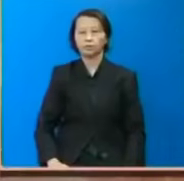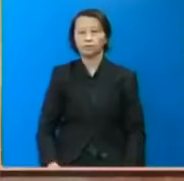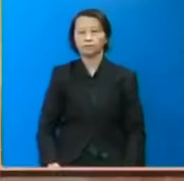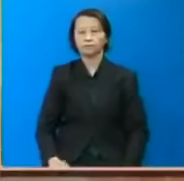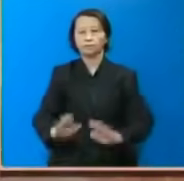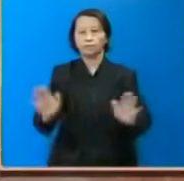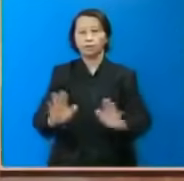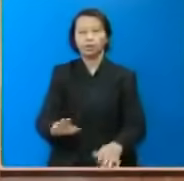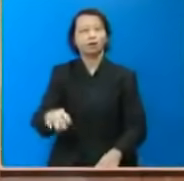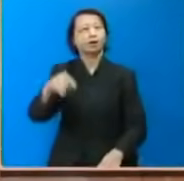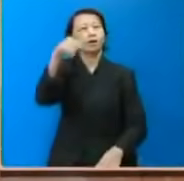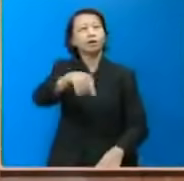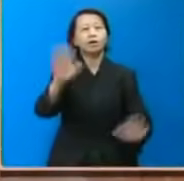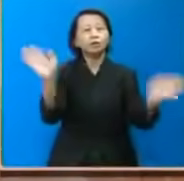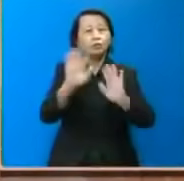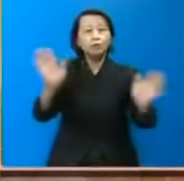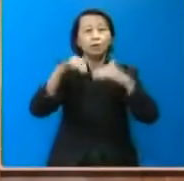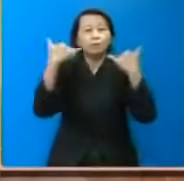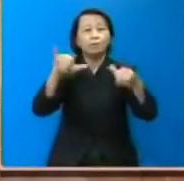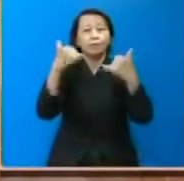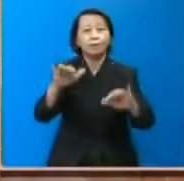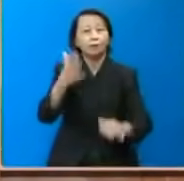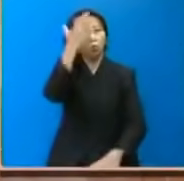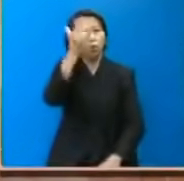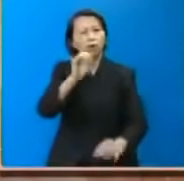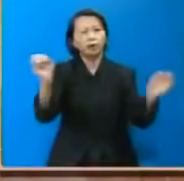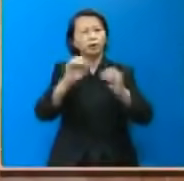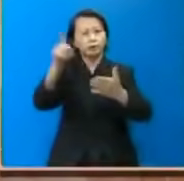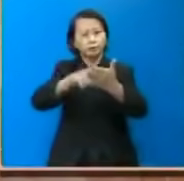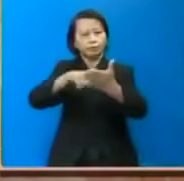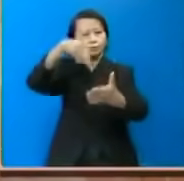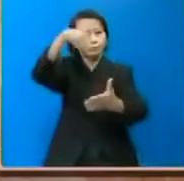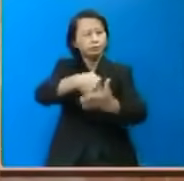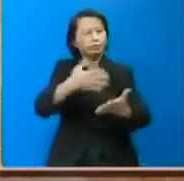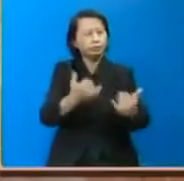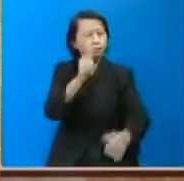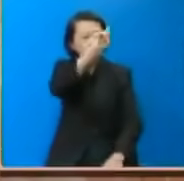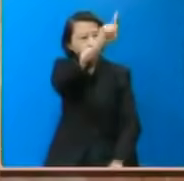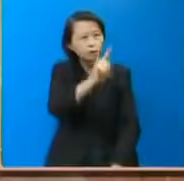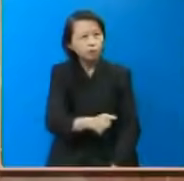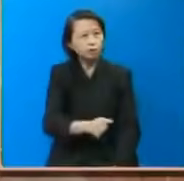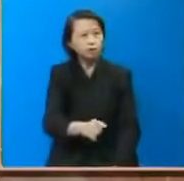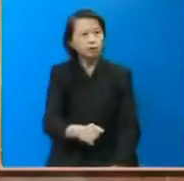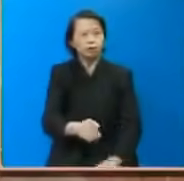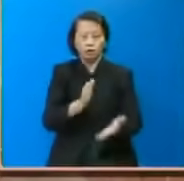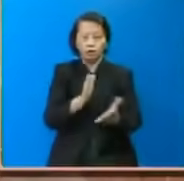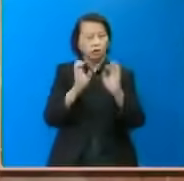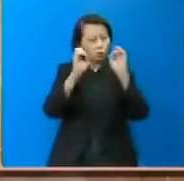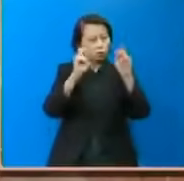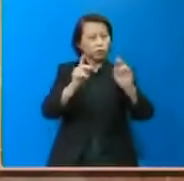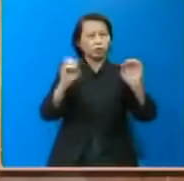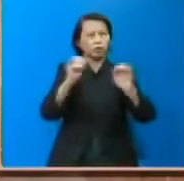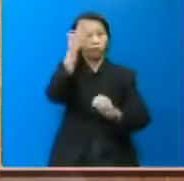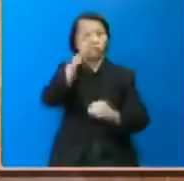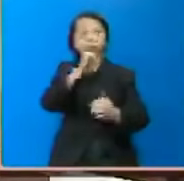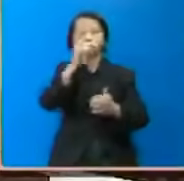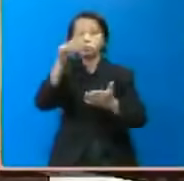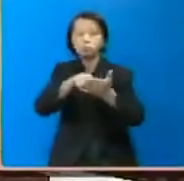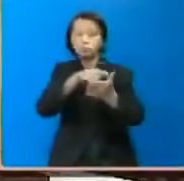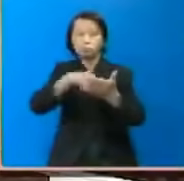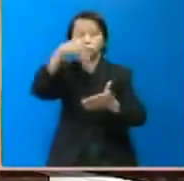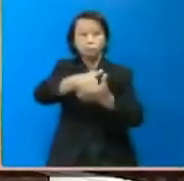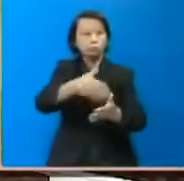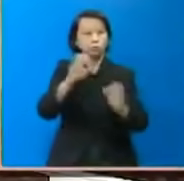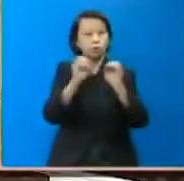Bukan, you kena jawab. Ini bukan main-main. Kenapa tidak ada undi? Itu yang kita tanya. Sesi ini okey. Kenapa tak ada undi? Tak ada